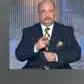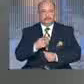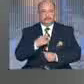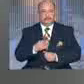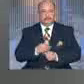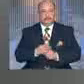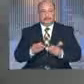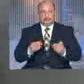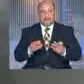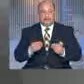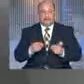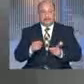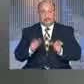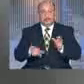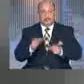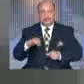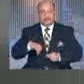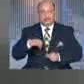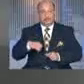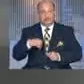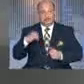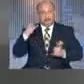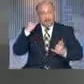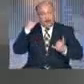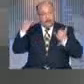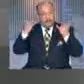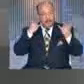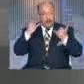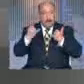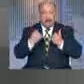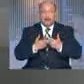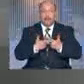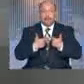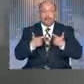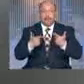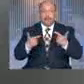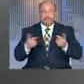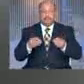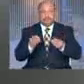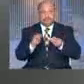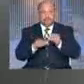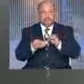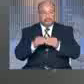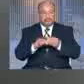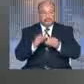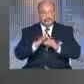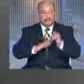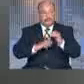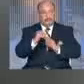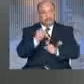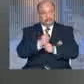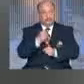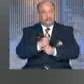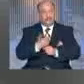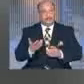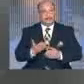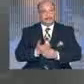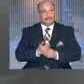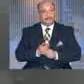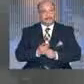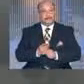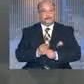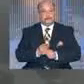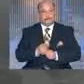تبقى نحب زاد نقول لكم رانا ما عادش نجموا نوصلوا برشا بالطريقه هذه، على خاطر يعني استنفذنا كل الموارد اللي عندنا، الموارد الماديه